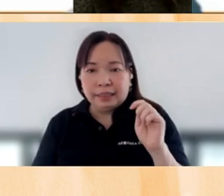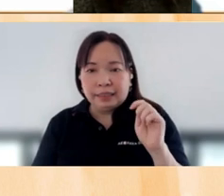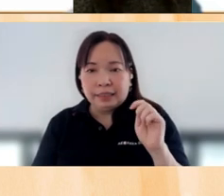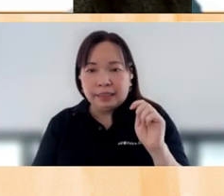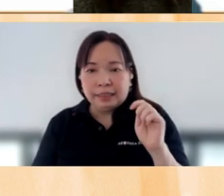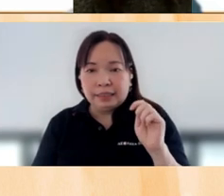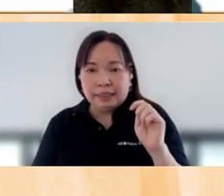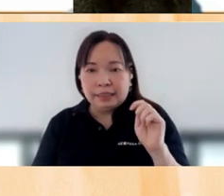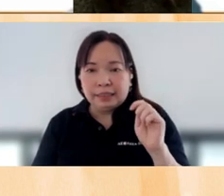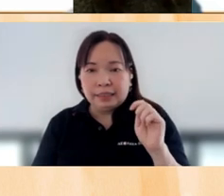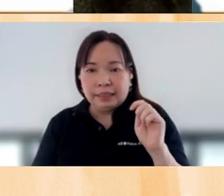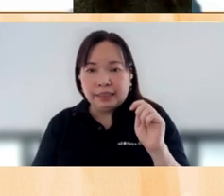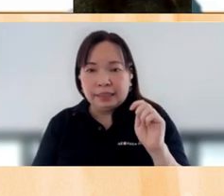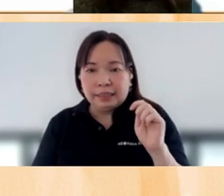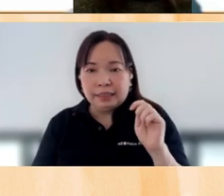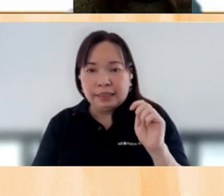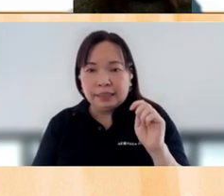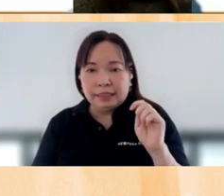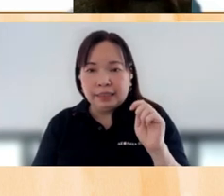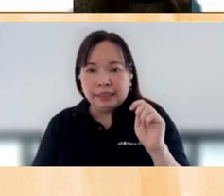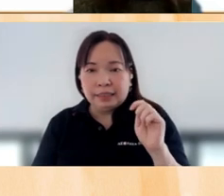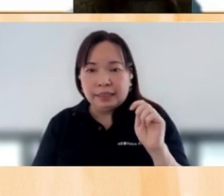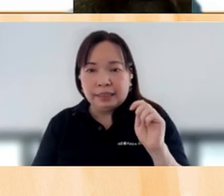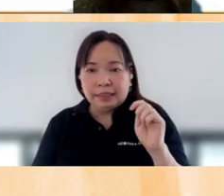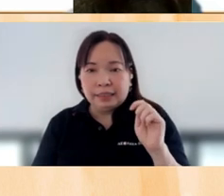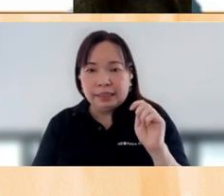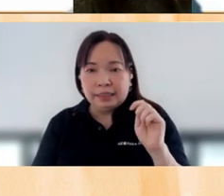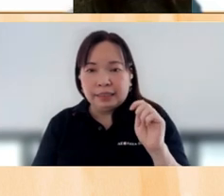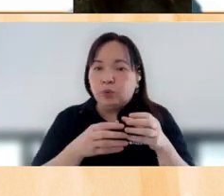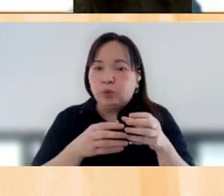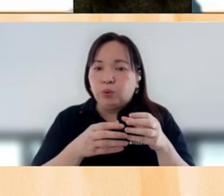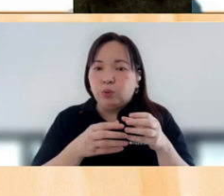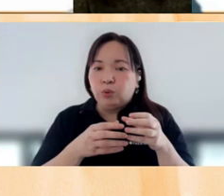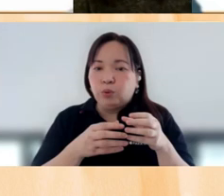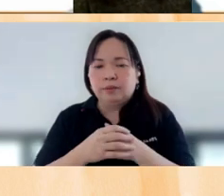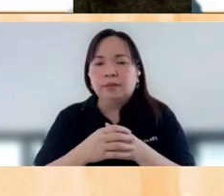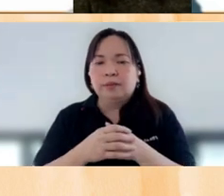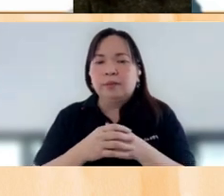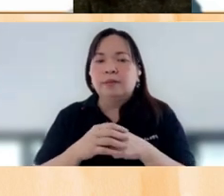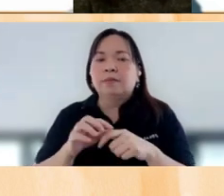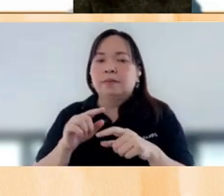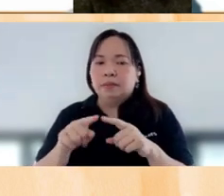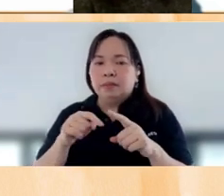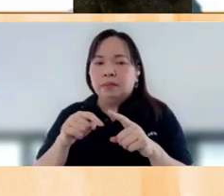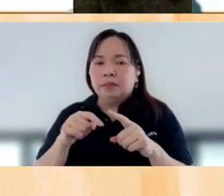paniniwalang ito. Pero higit sa paniniwala, kaisa ang DepEd at nananawagan din ng mga